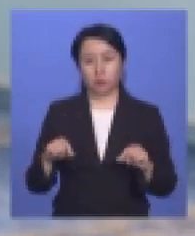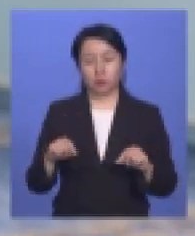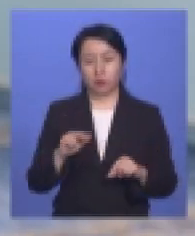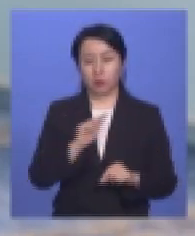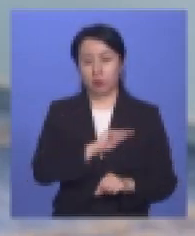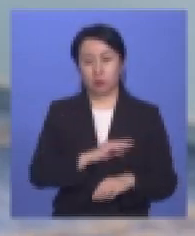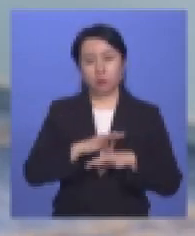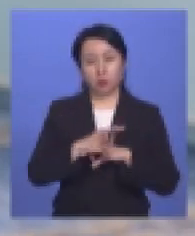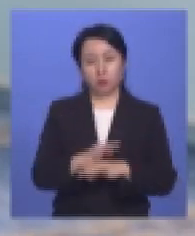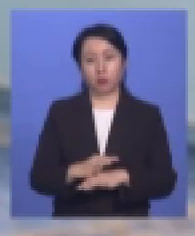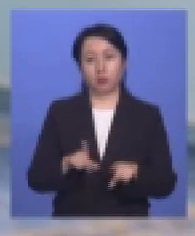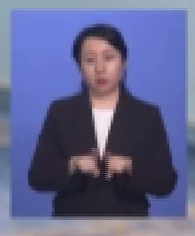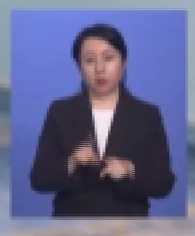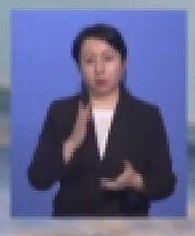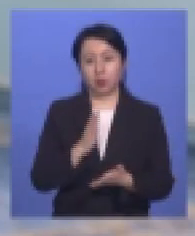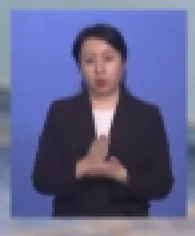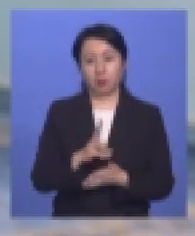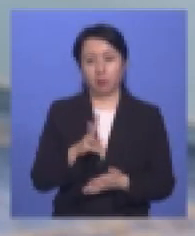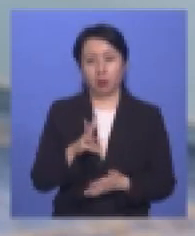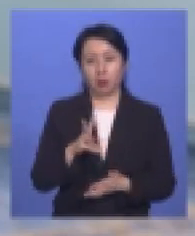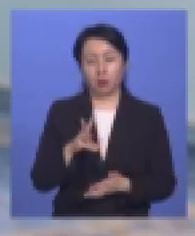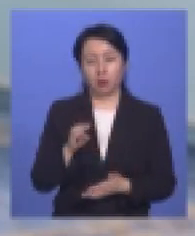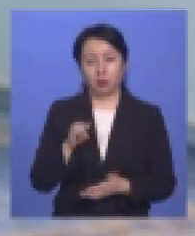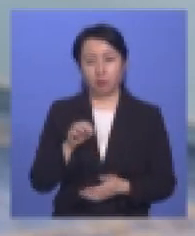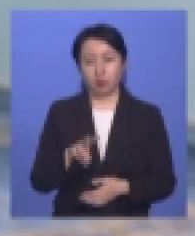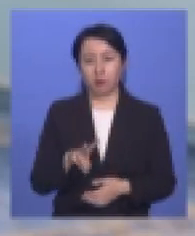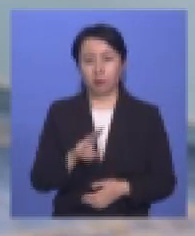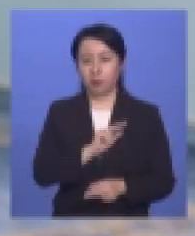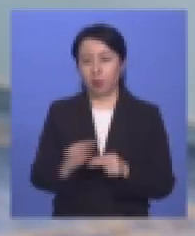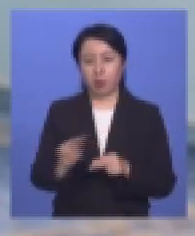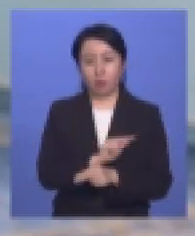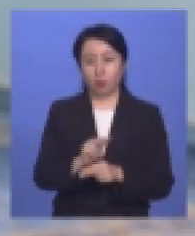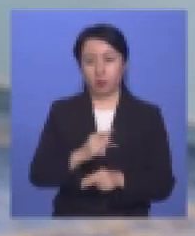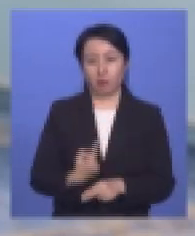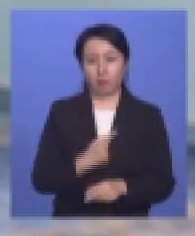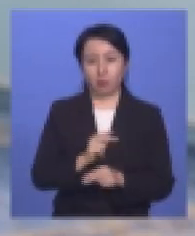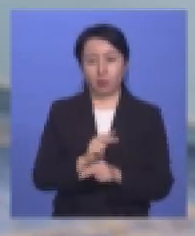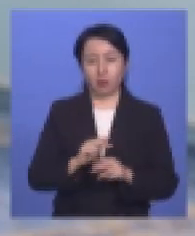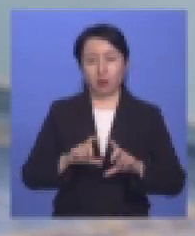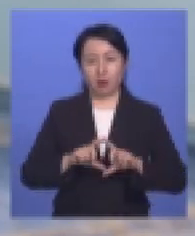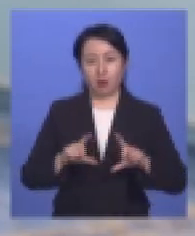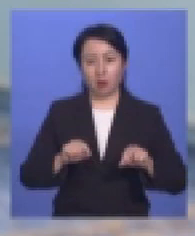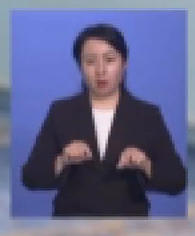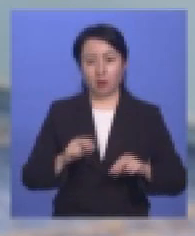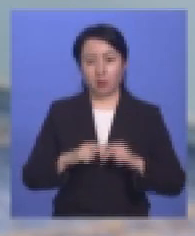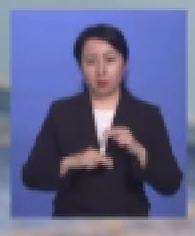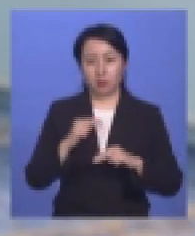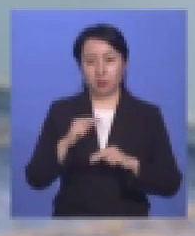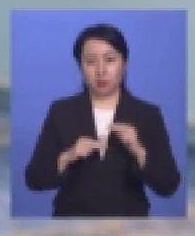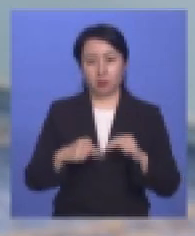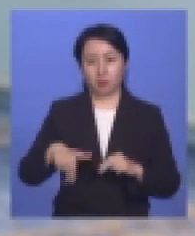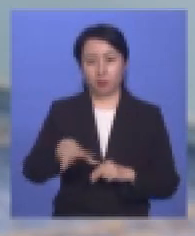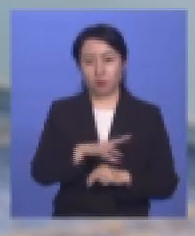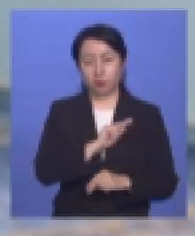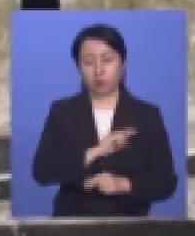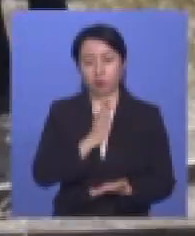работы ведутся. Также у нас есть МТМ, ремонтная мастерская, гараж. В строительницах все